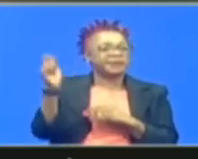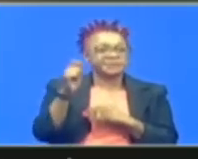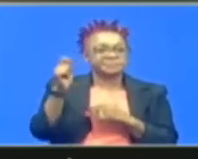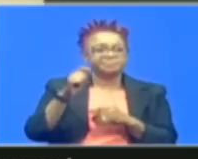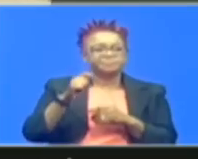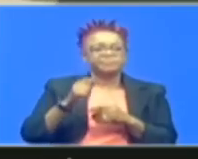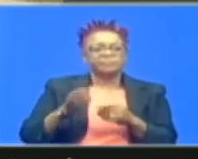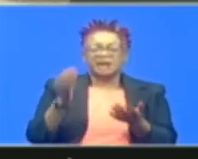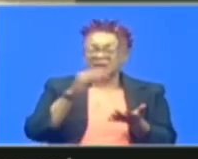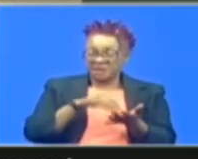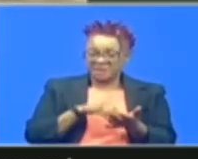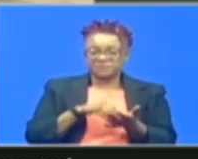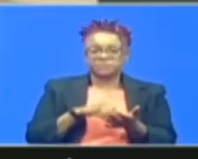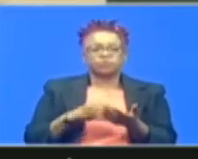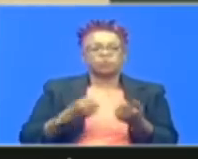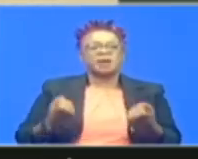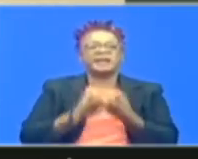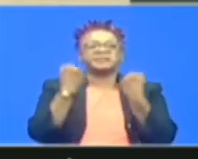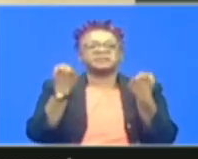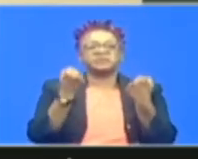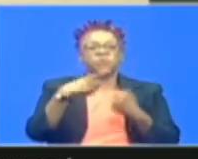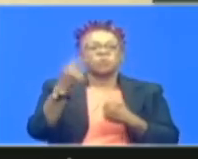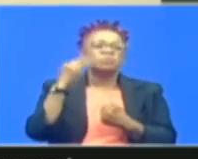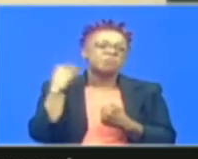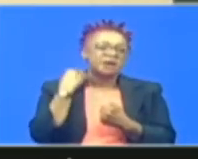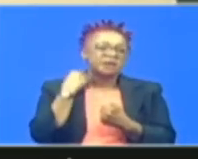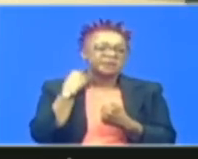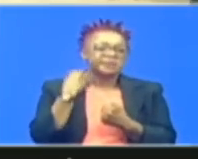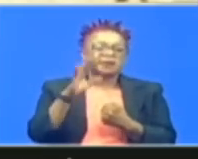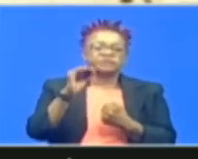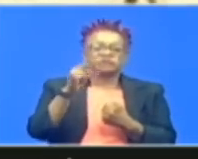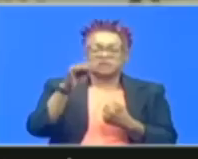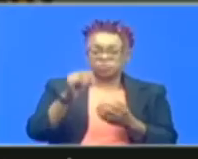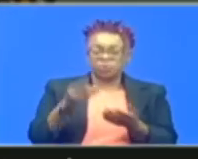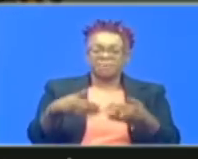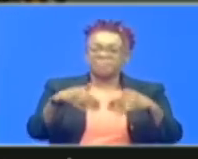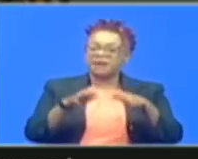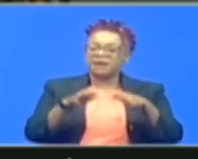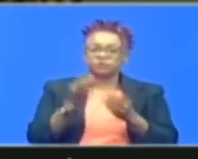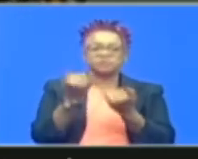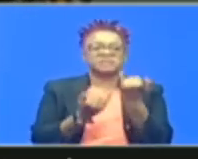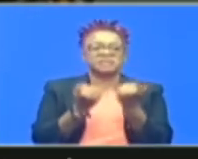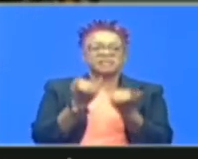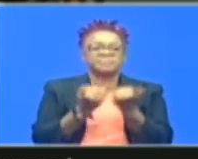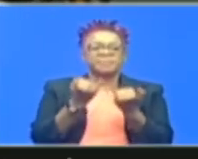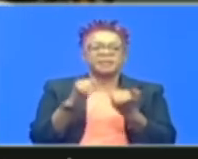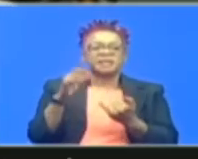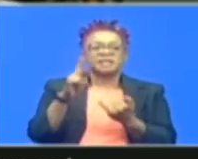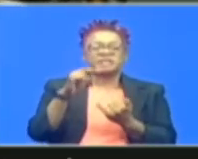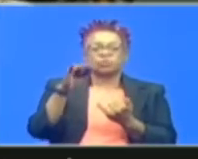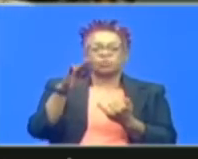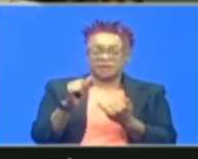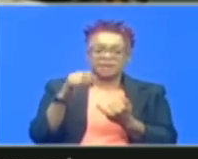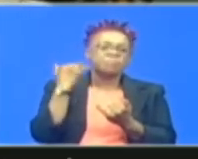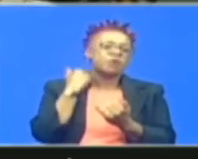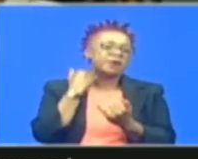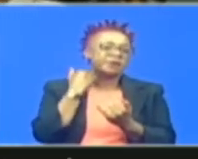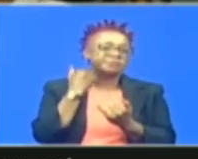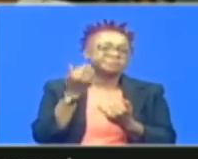ajali katika barabara Nairobi kwenda Murang'a. Chelsea atazikwa Jumamosi eneo la Gitugi, kaunti ya Murang'a, siku